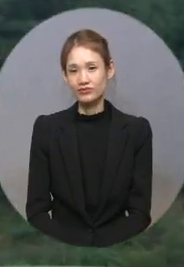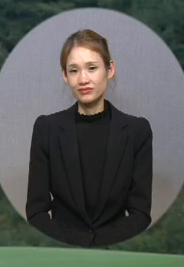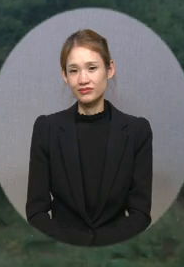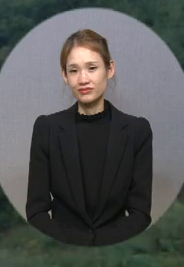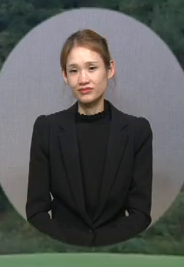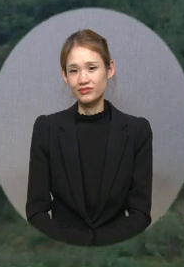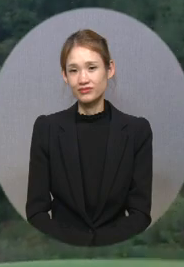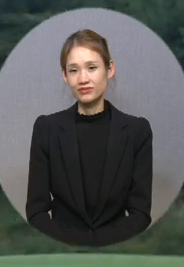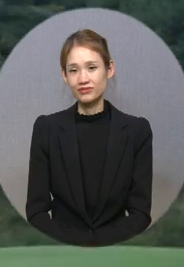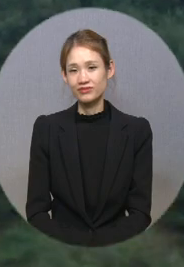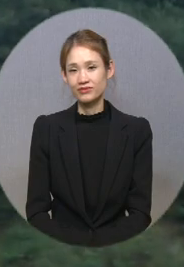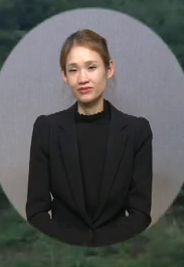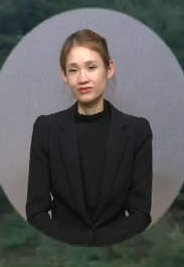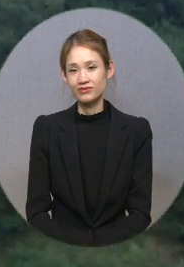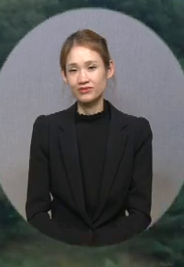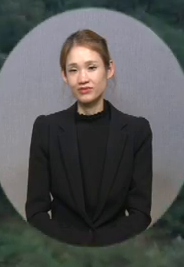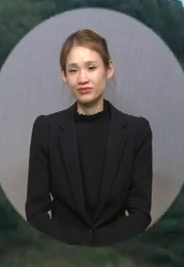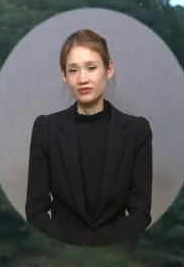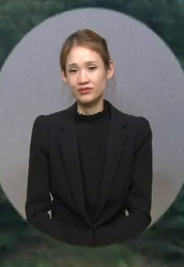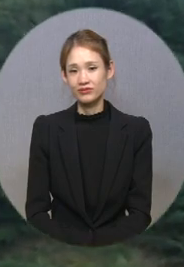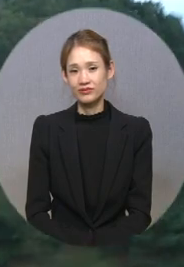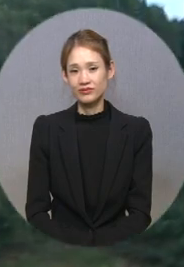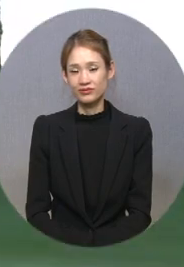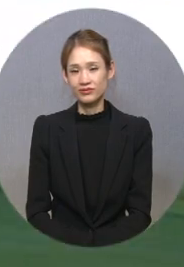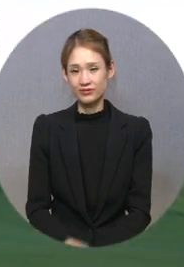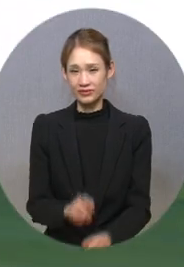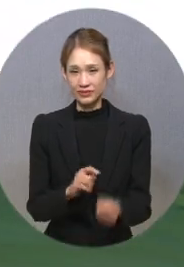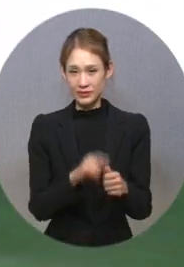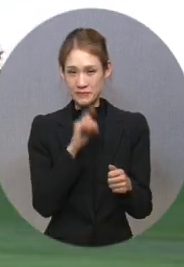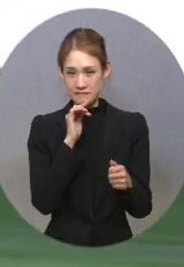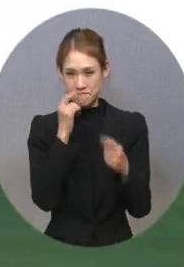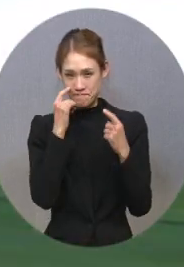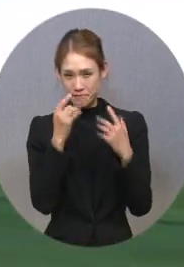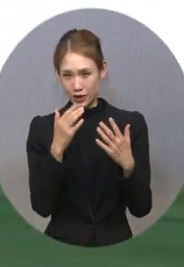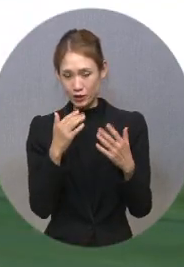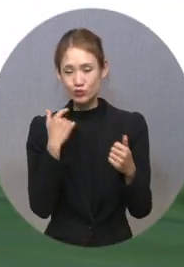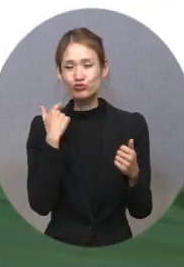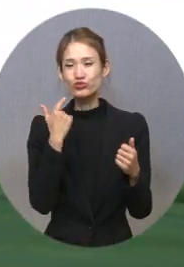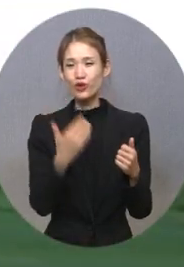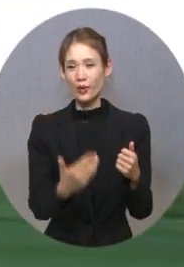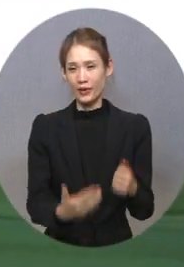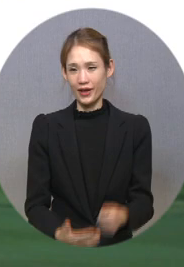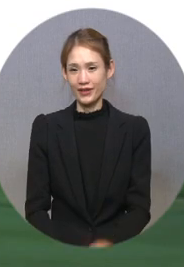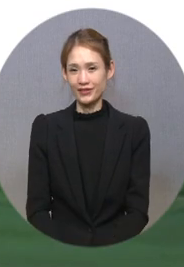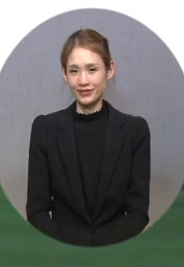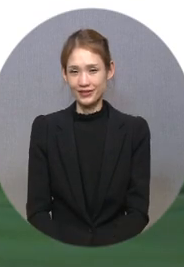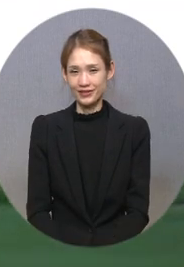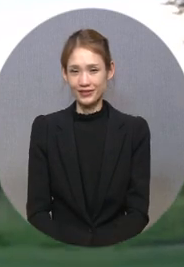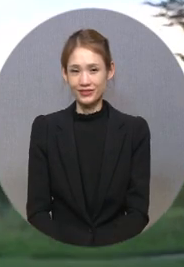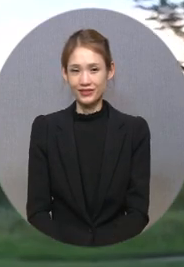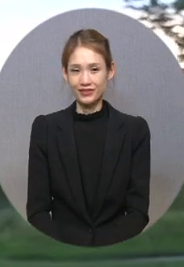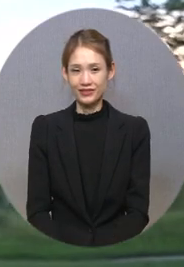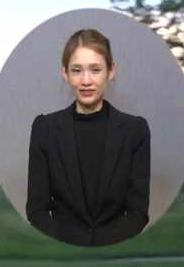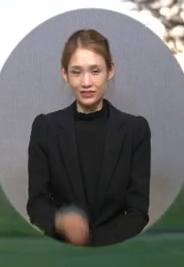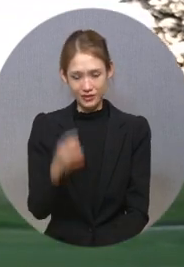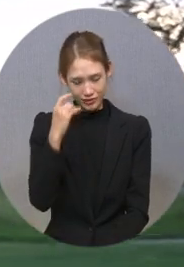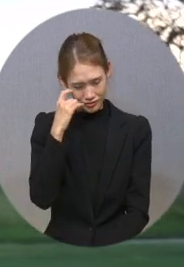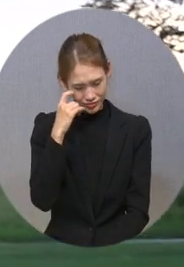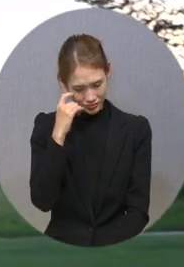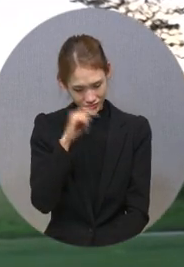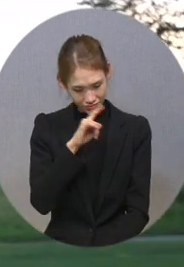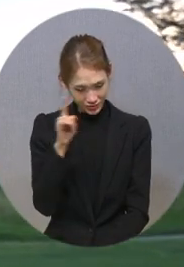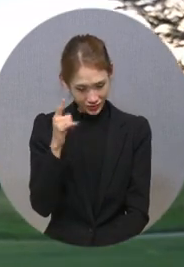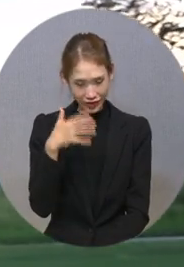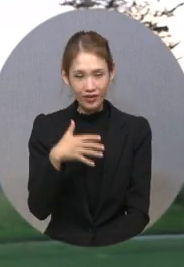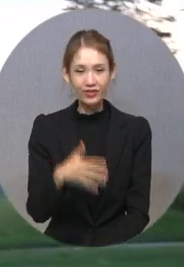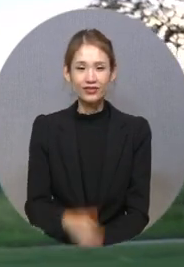잠깐, 몇 번 친 걸 몰라. 캐디님이 되게 정확하시거든? 캐디님한테 물어보면 돼. 정신을 잃었나 봐, 중간에. 네?